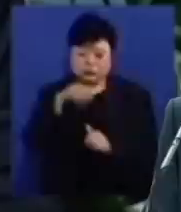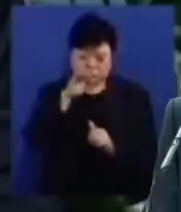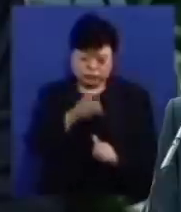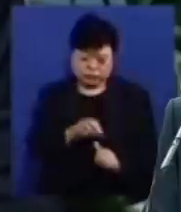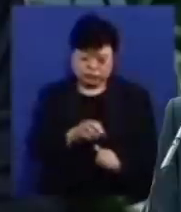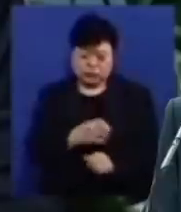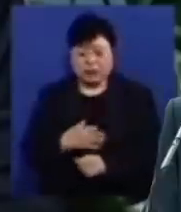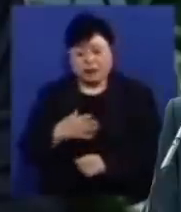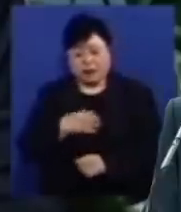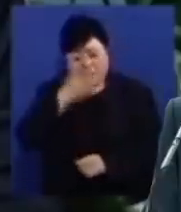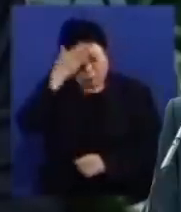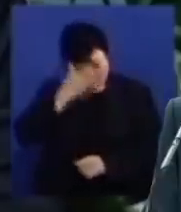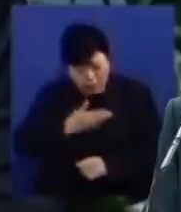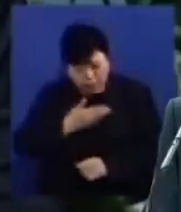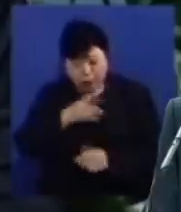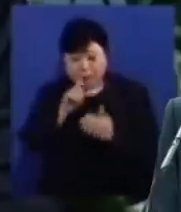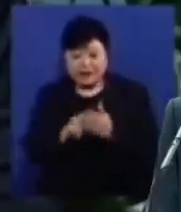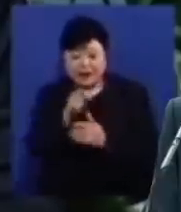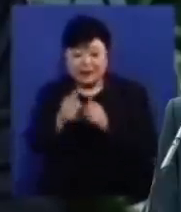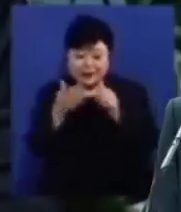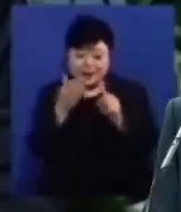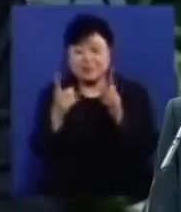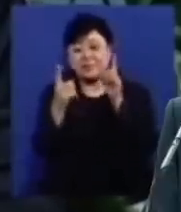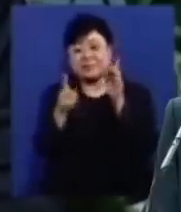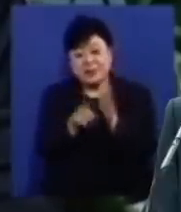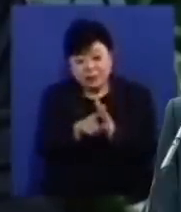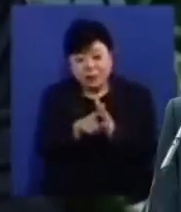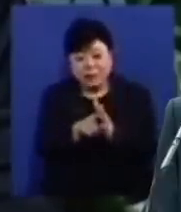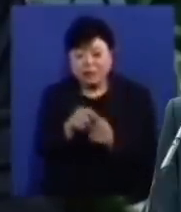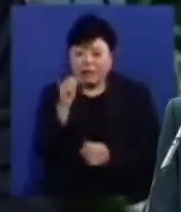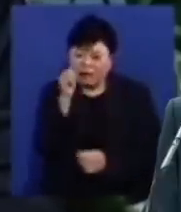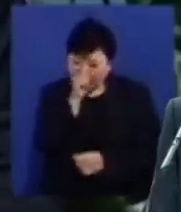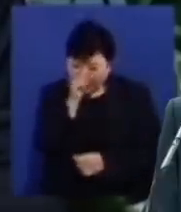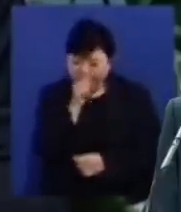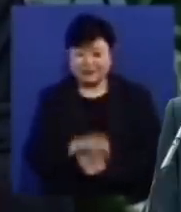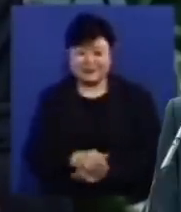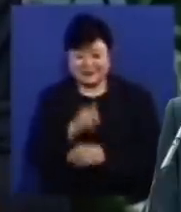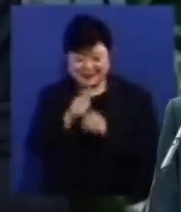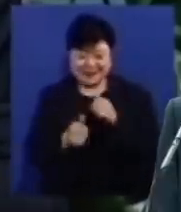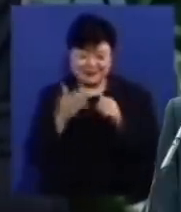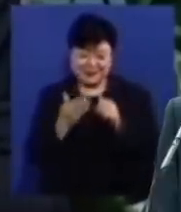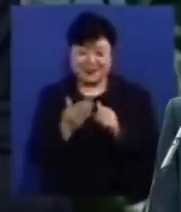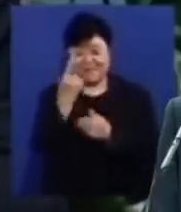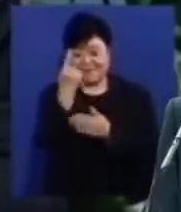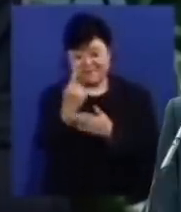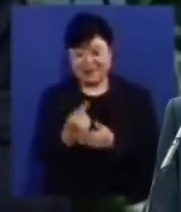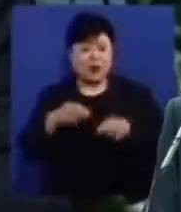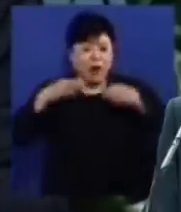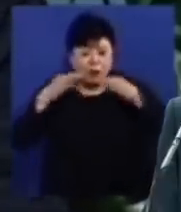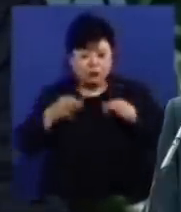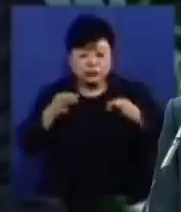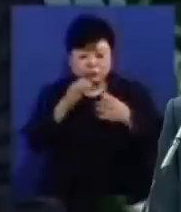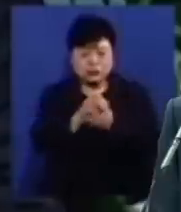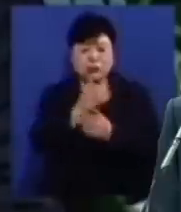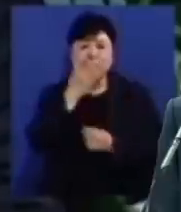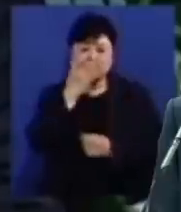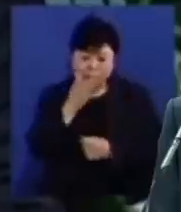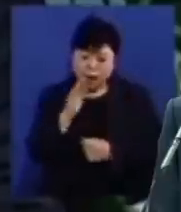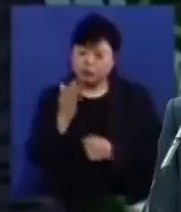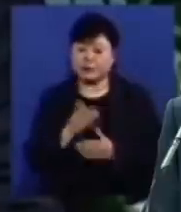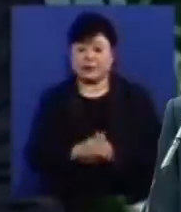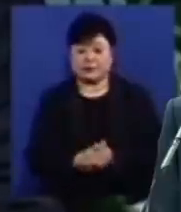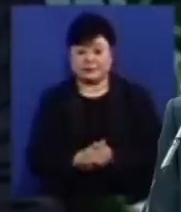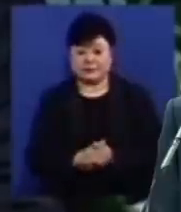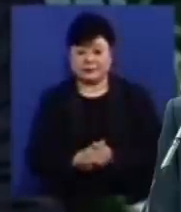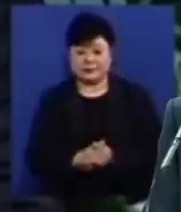짓눌리고 괴롭고 캄캄할 때 하나님을 믿는다는 것이 얼마나 좋으냐면 하나님께 나와서 부르짖어 기도할 수 있기 때문인